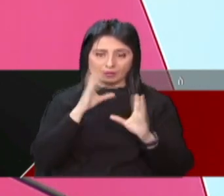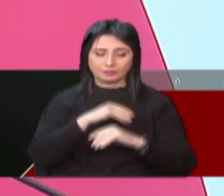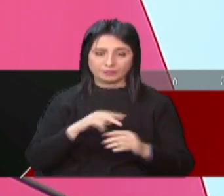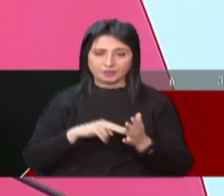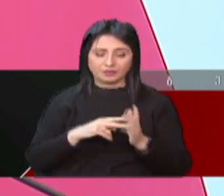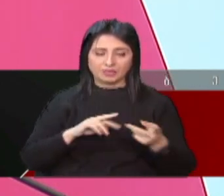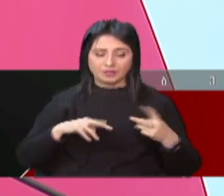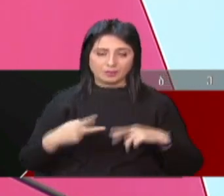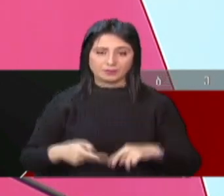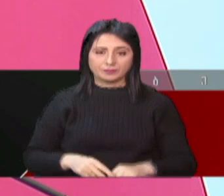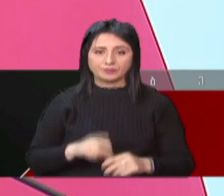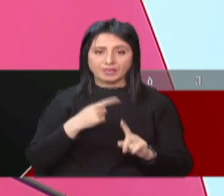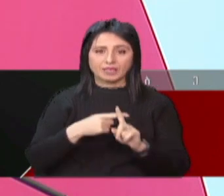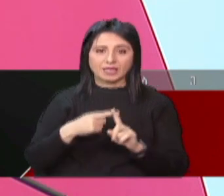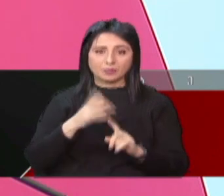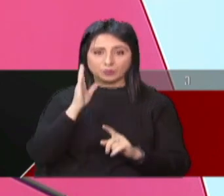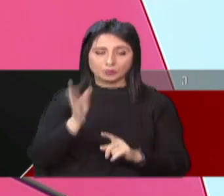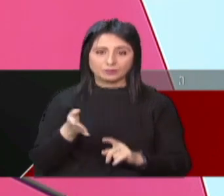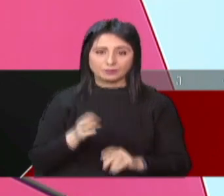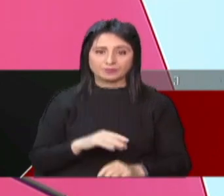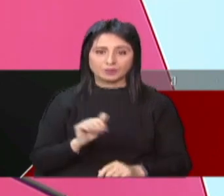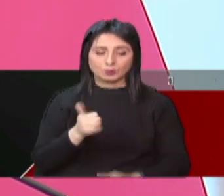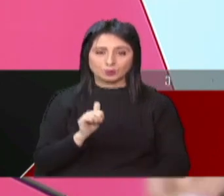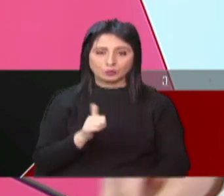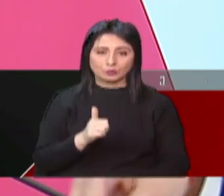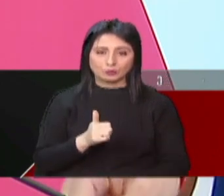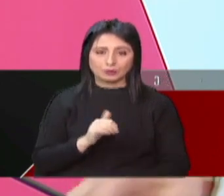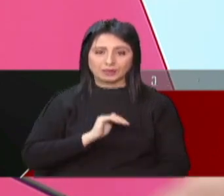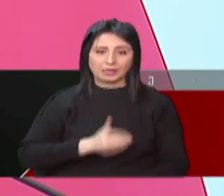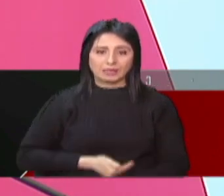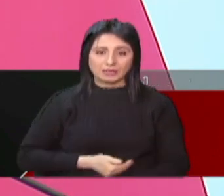დაგეგმილი ცვლილებები, დადებითად აისახება როგორც